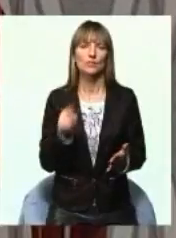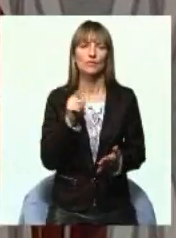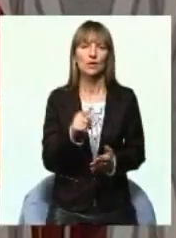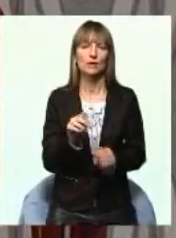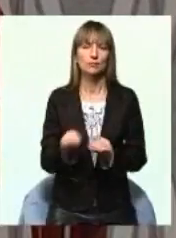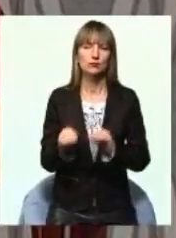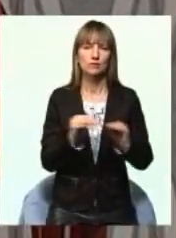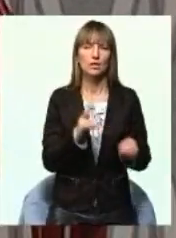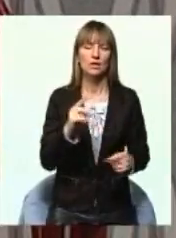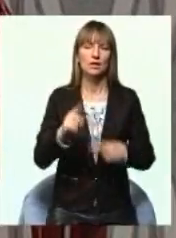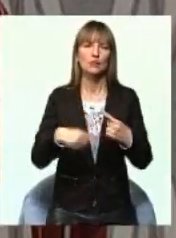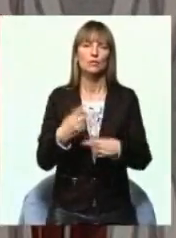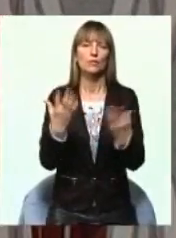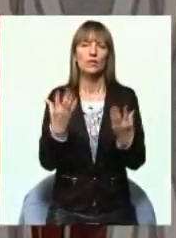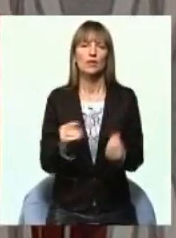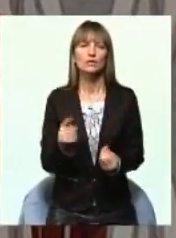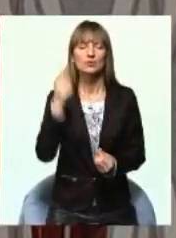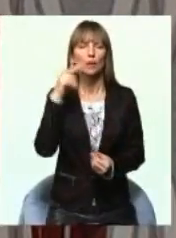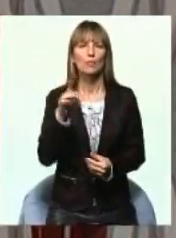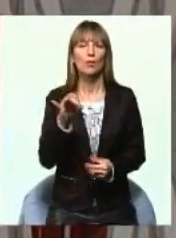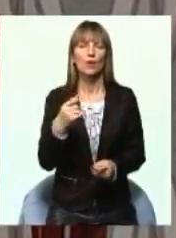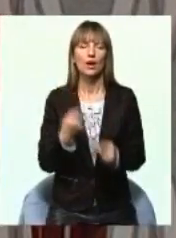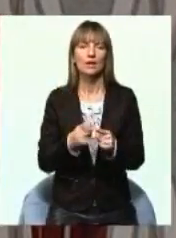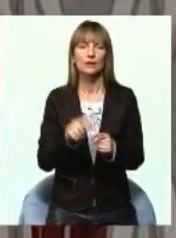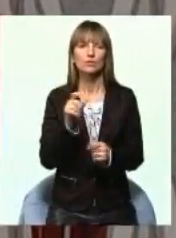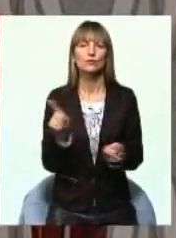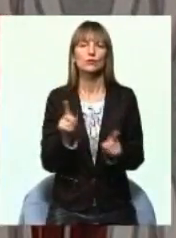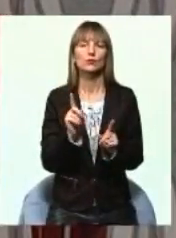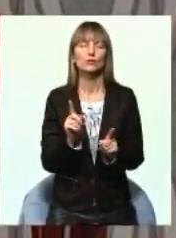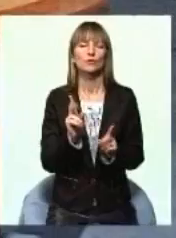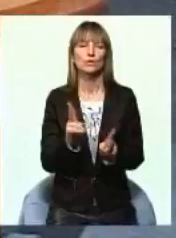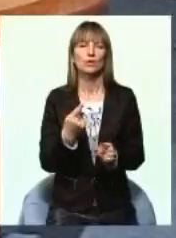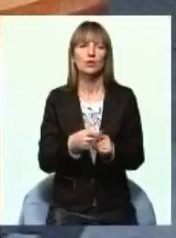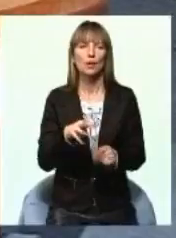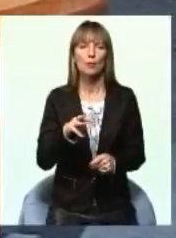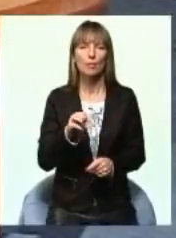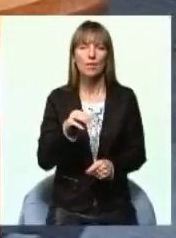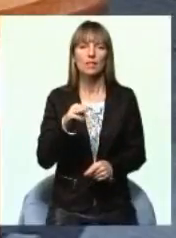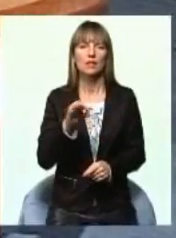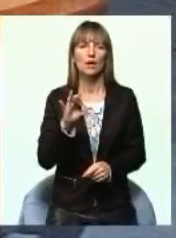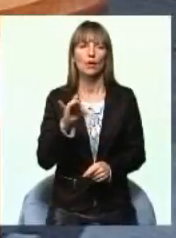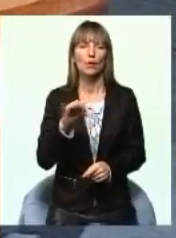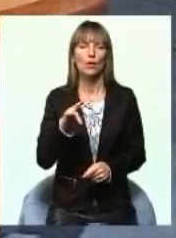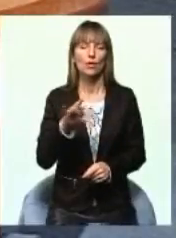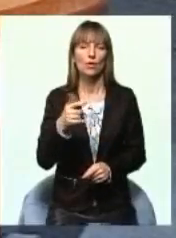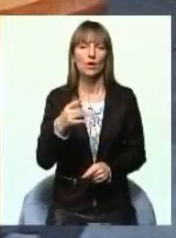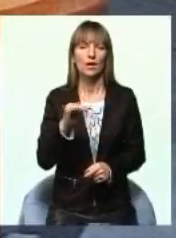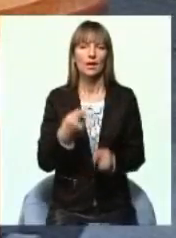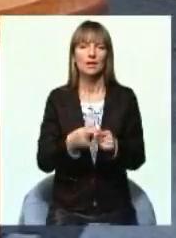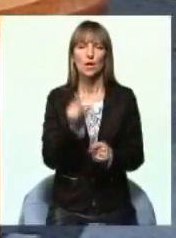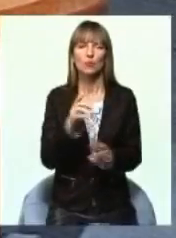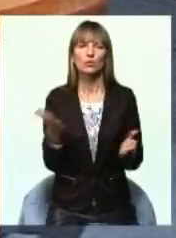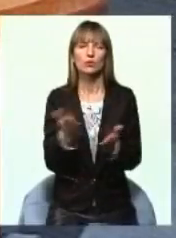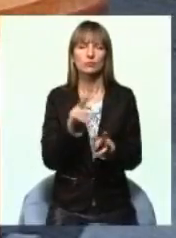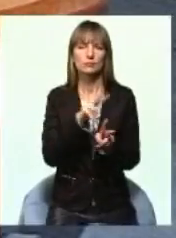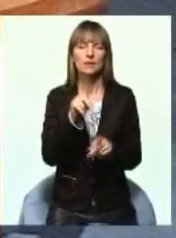його переносять на наступний день. Що ти знаєш про цих людей як метеорологи? Хто це такі? Це люди, які стежать за зміною в